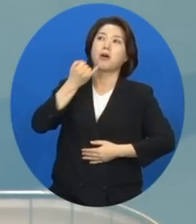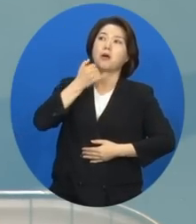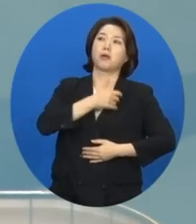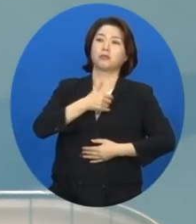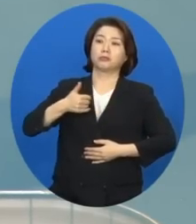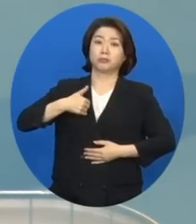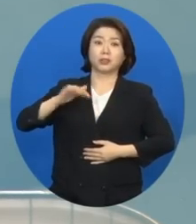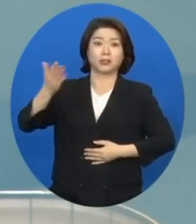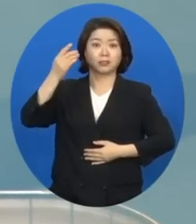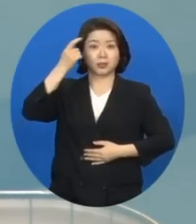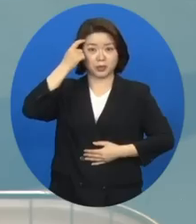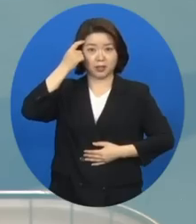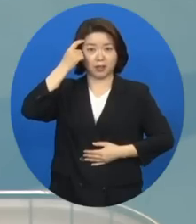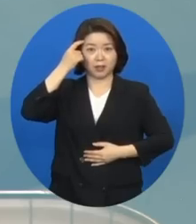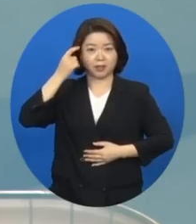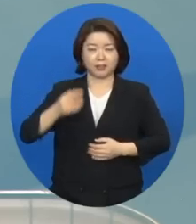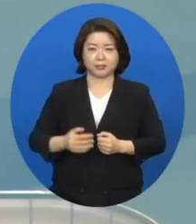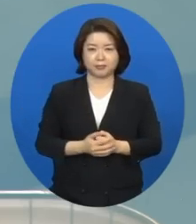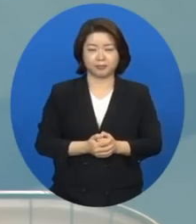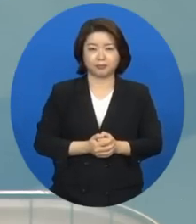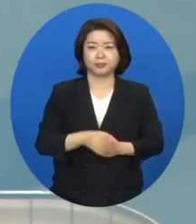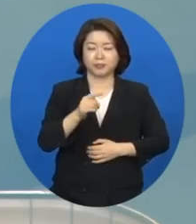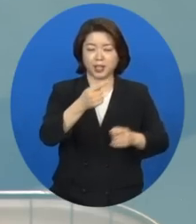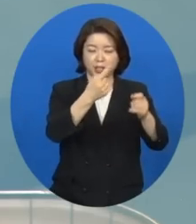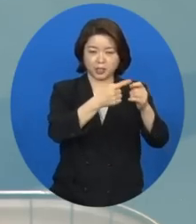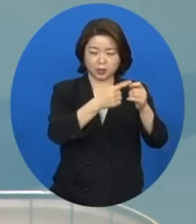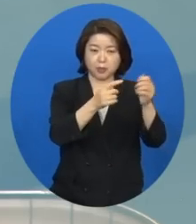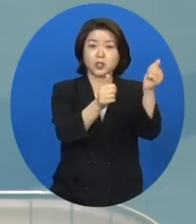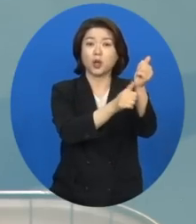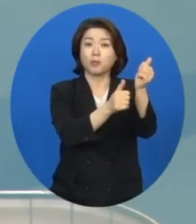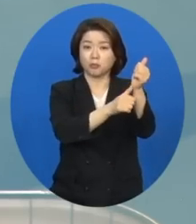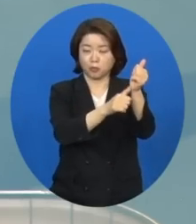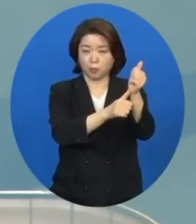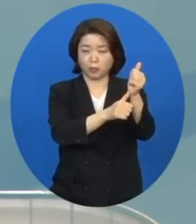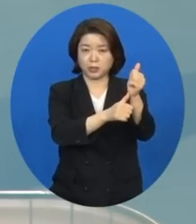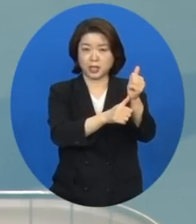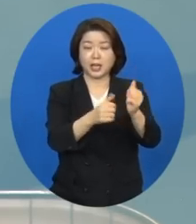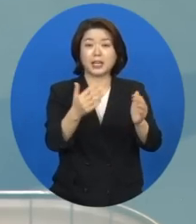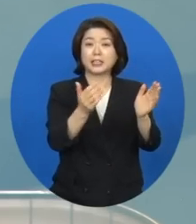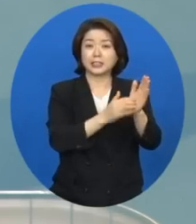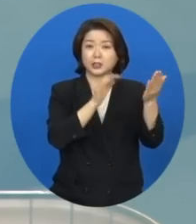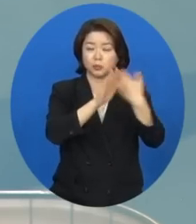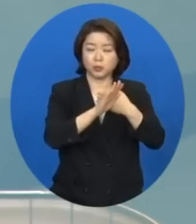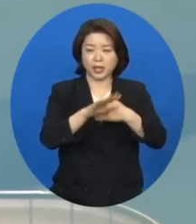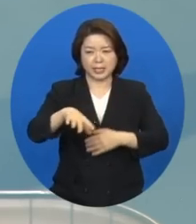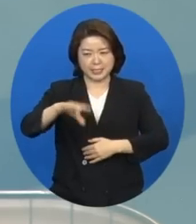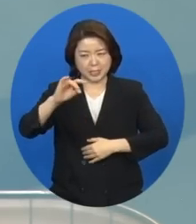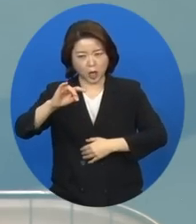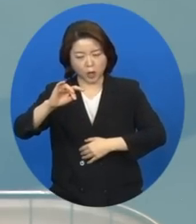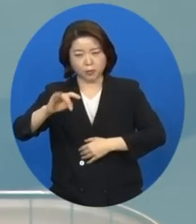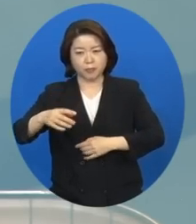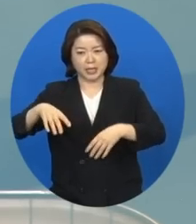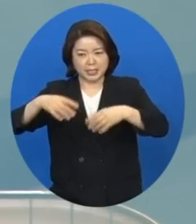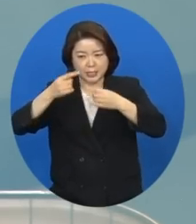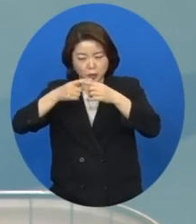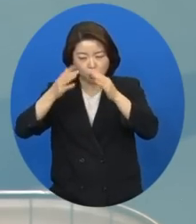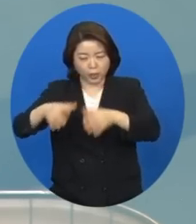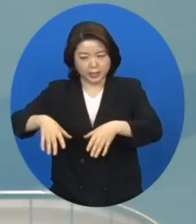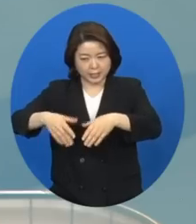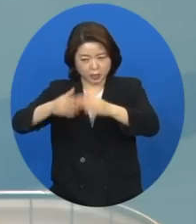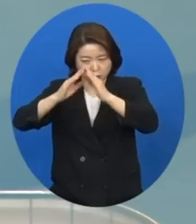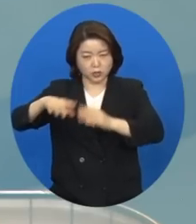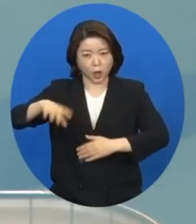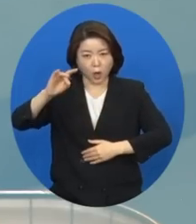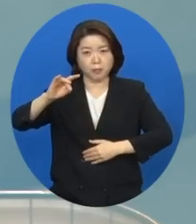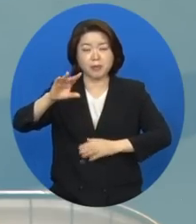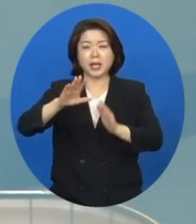그렇게 첫 번째 부목사를 마치고 교회를 개척하고 난 후 제 소원은 언제나 부흥이었습니다.